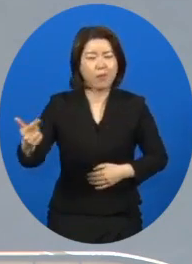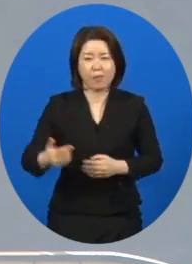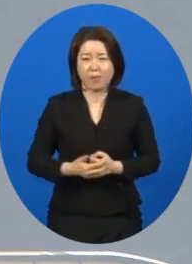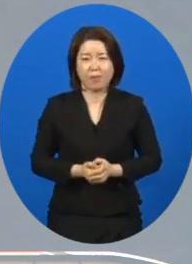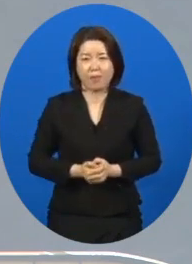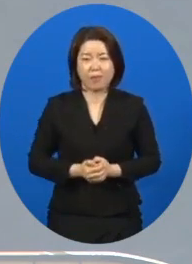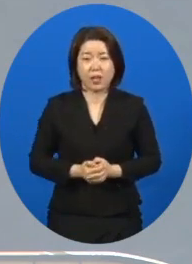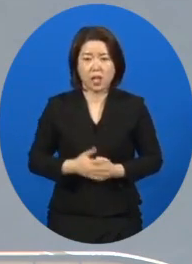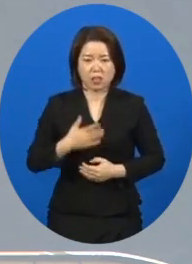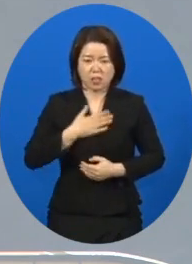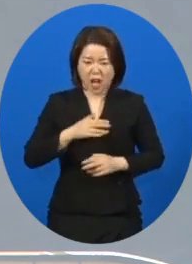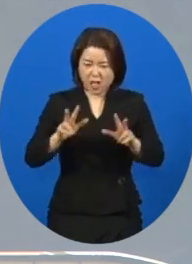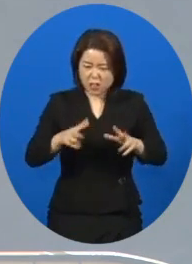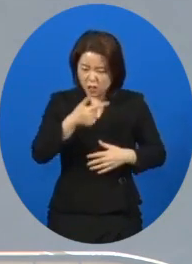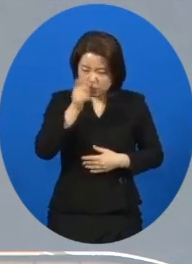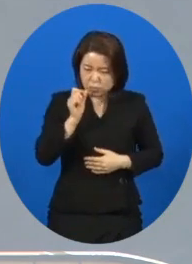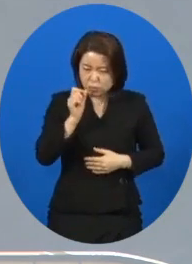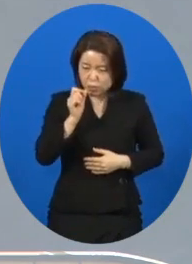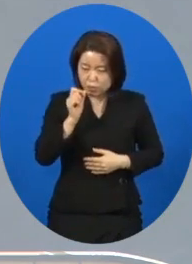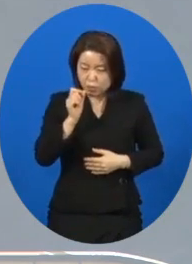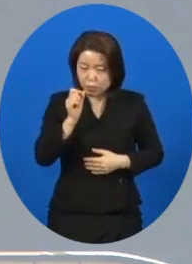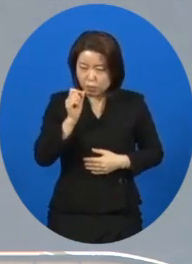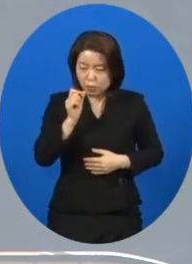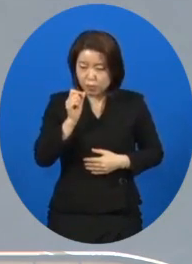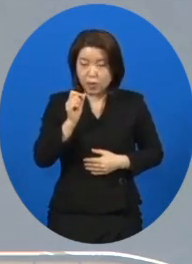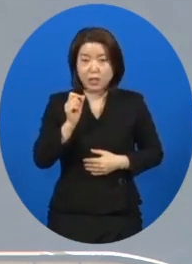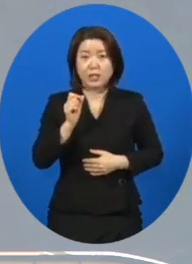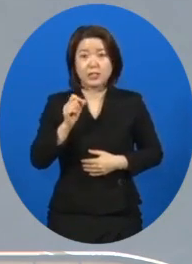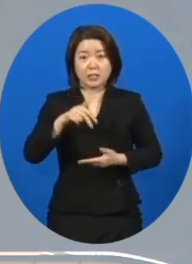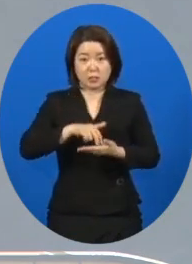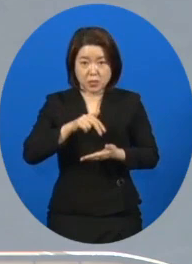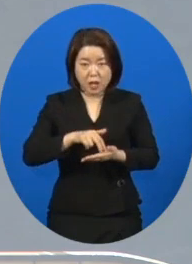우리도 모자라는데 그래서 사실 더 심어야 되는 거예요.